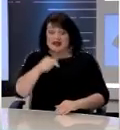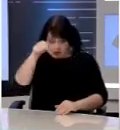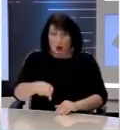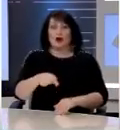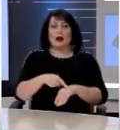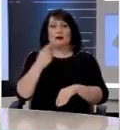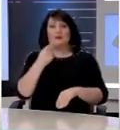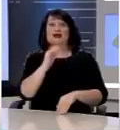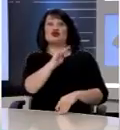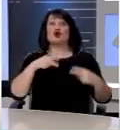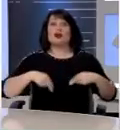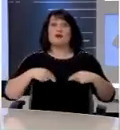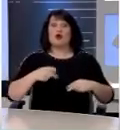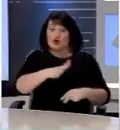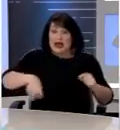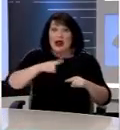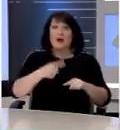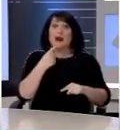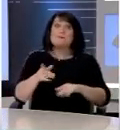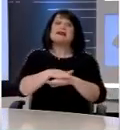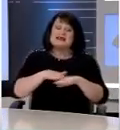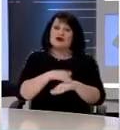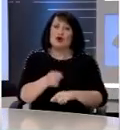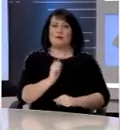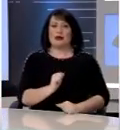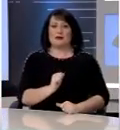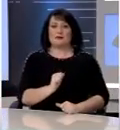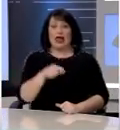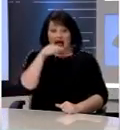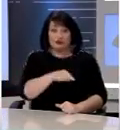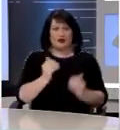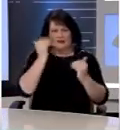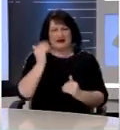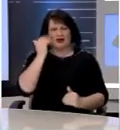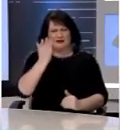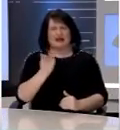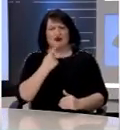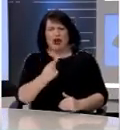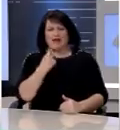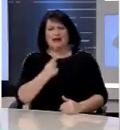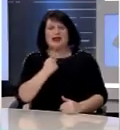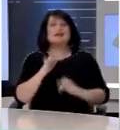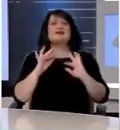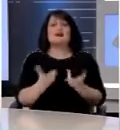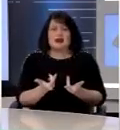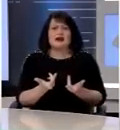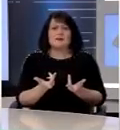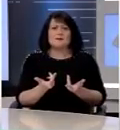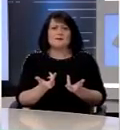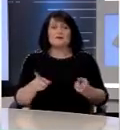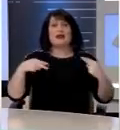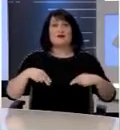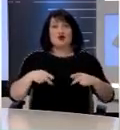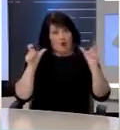συγγνώμη τόσο από τον Υπουργό όσο και από τον ελληνικό λαό, διότι αυτό που αμφισβητείτε είναι το